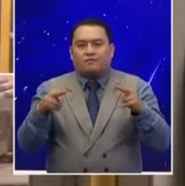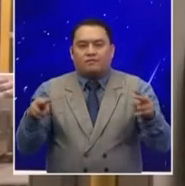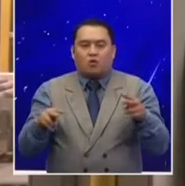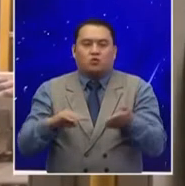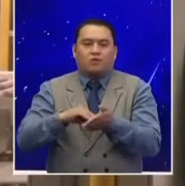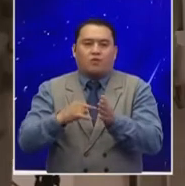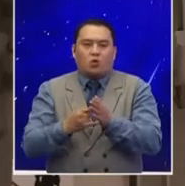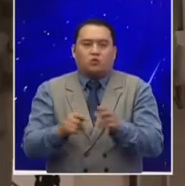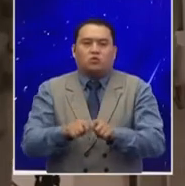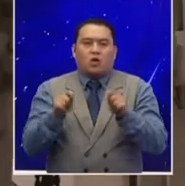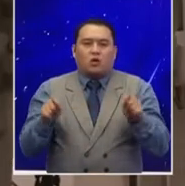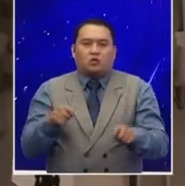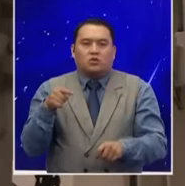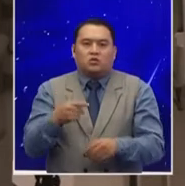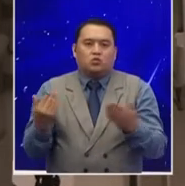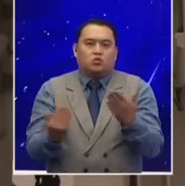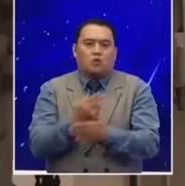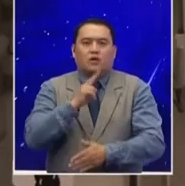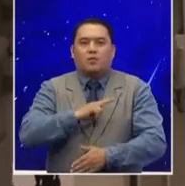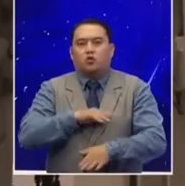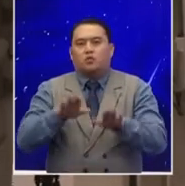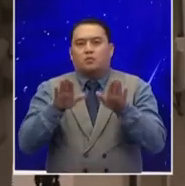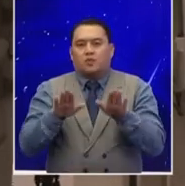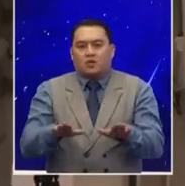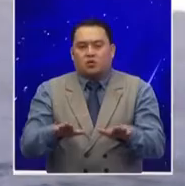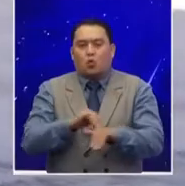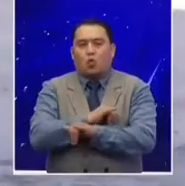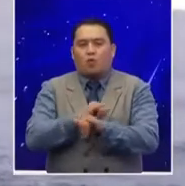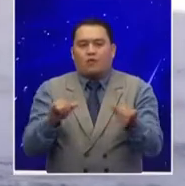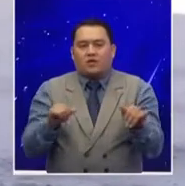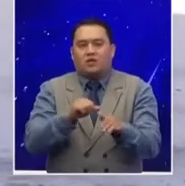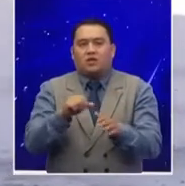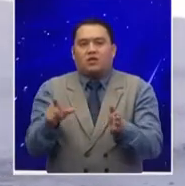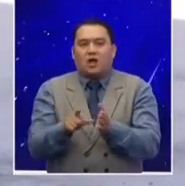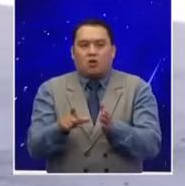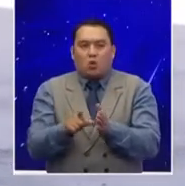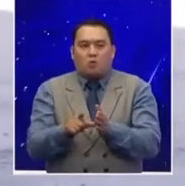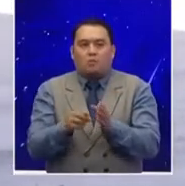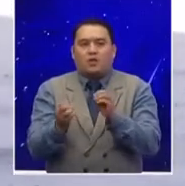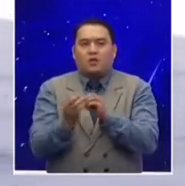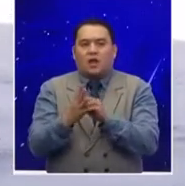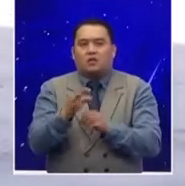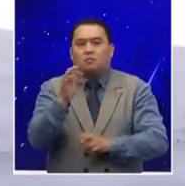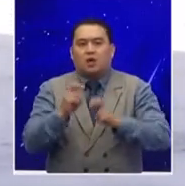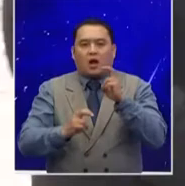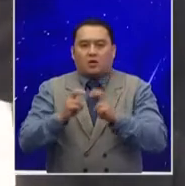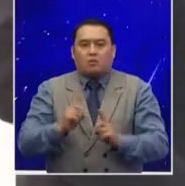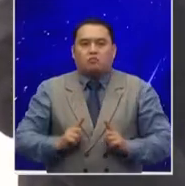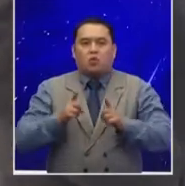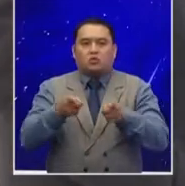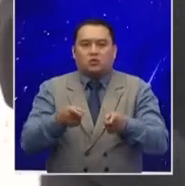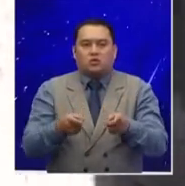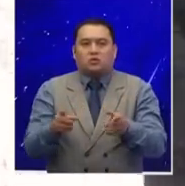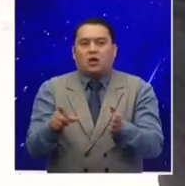Это позволит создать более 1000 новых рабочих мест. Увеличится налоговая база. По подсчетам, от 15 предприятий будут поступать